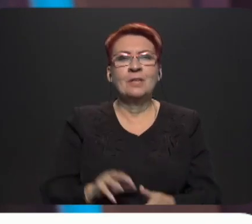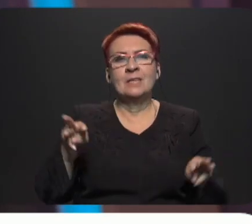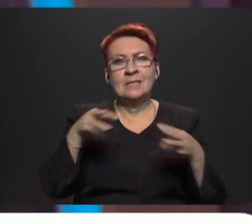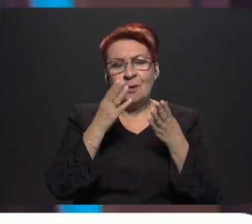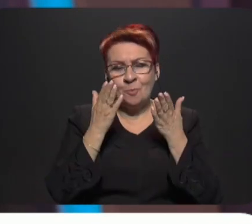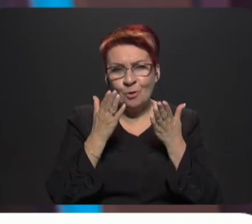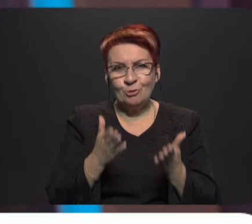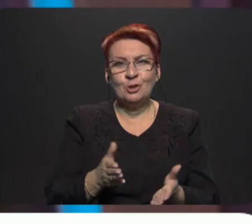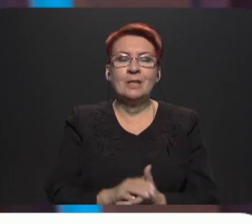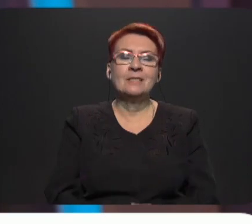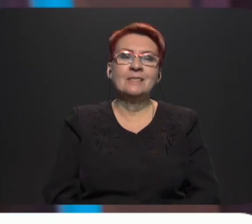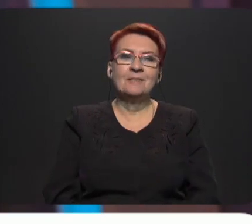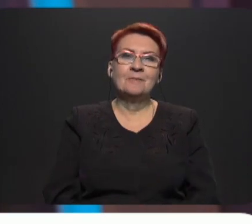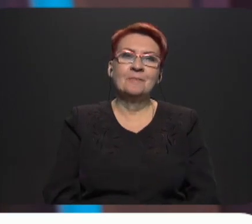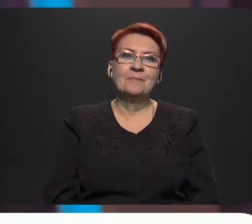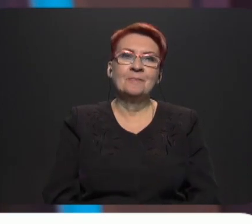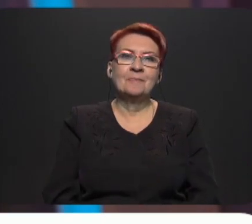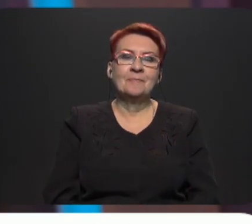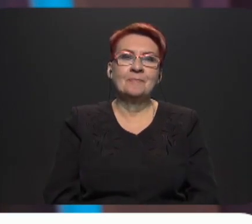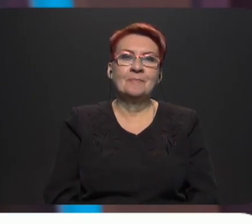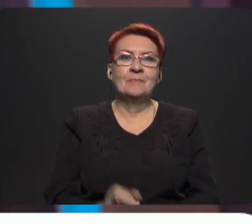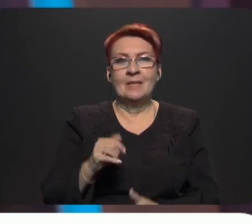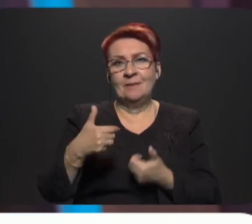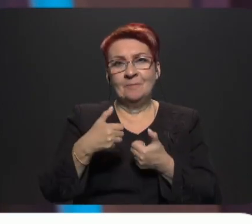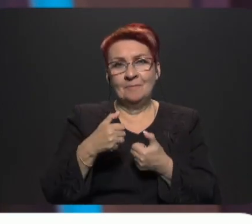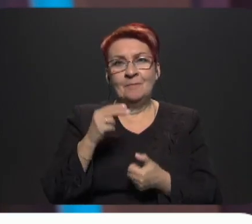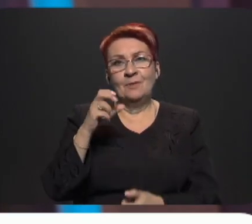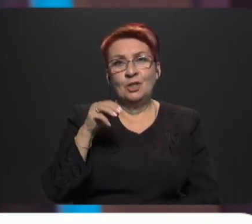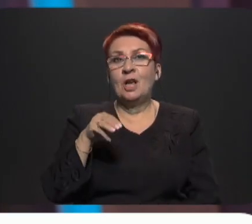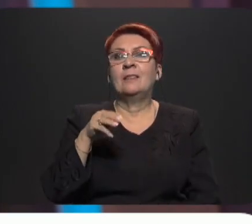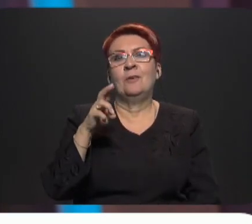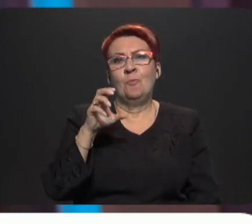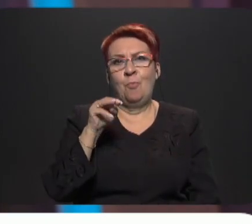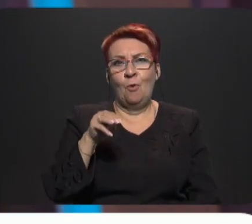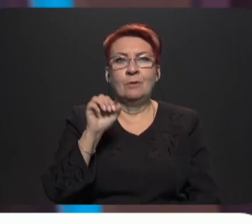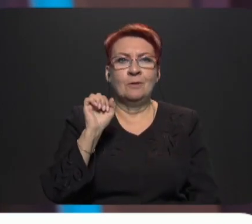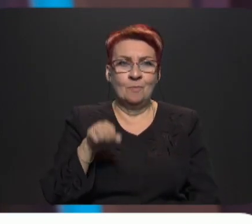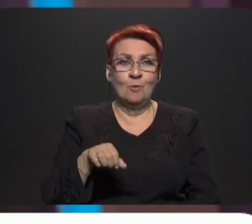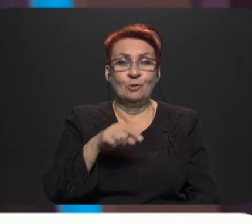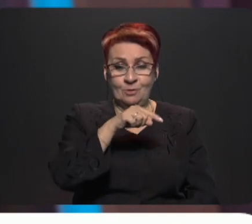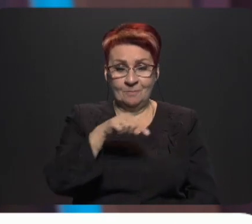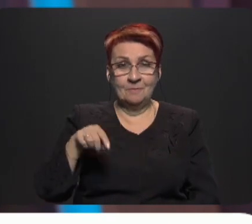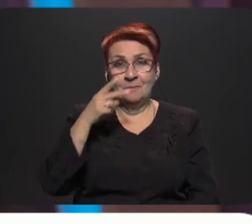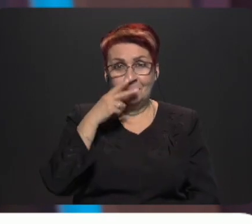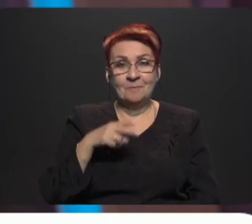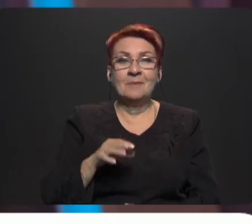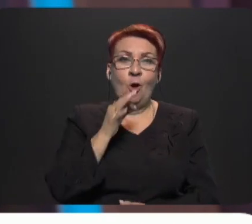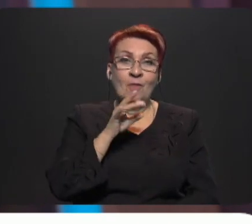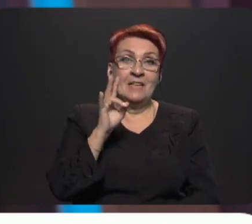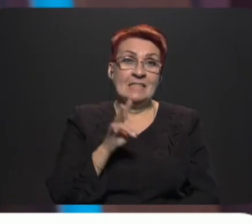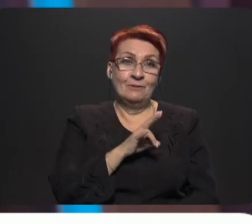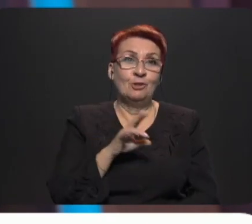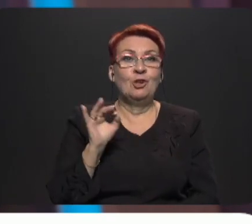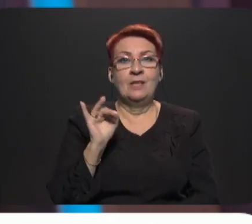двум поисковым словам «Ответ священника». Ну и нашего чат-бота в Телеграме найти также легко по этим же двум словам «Ответ священника».